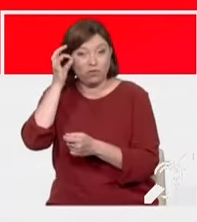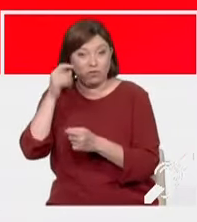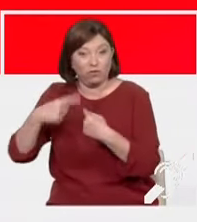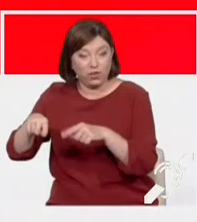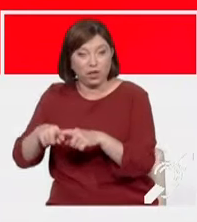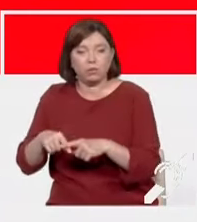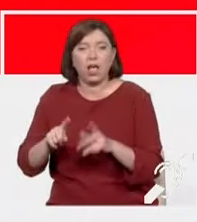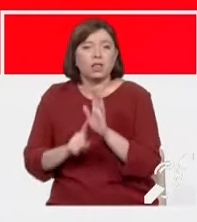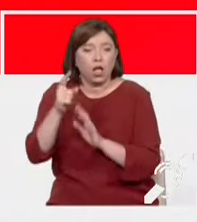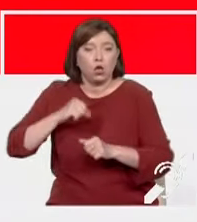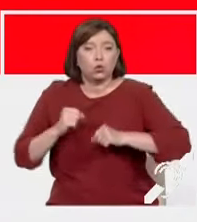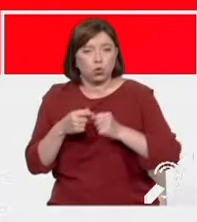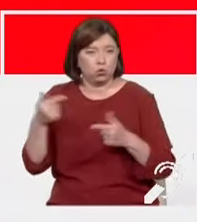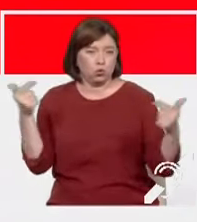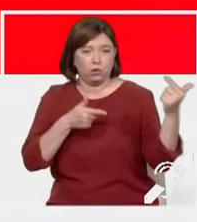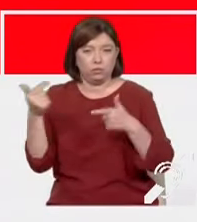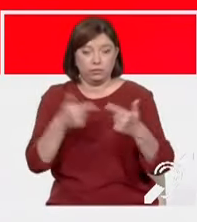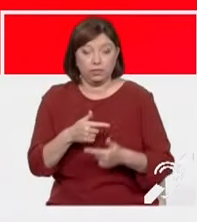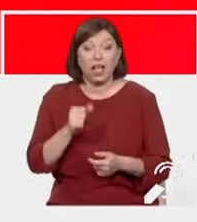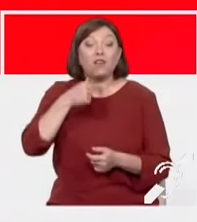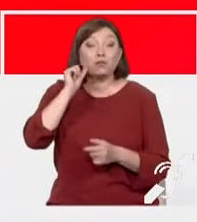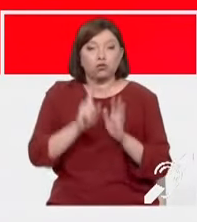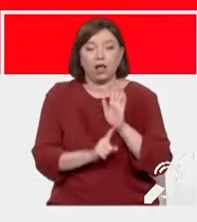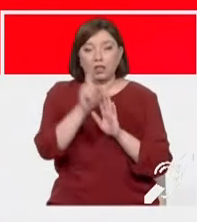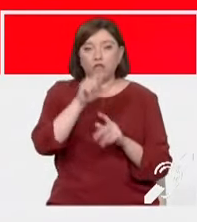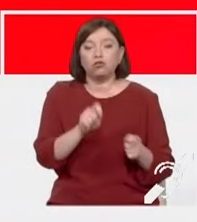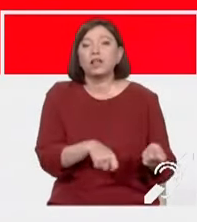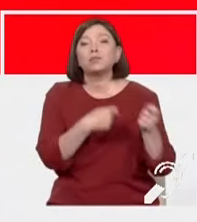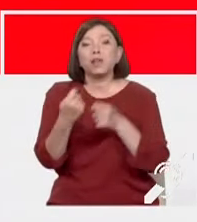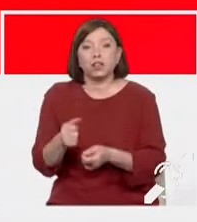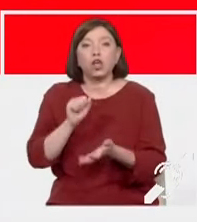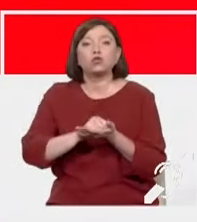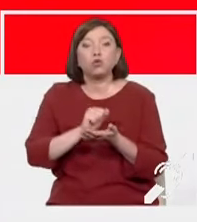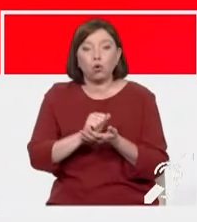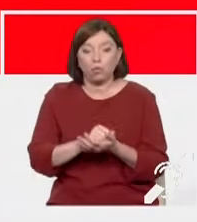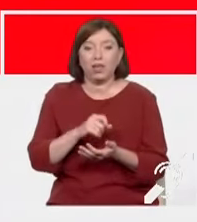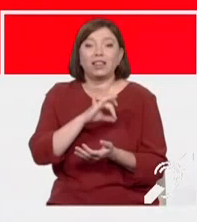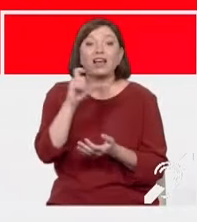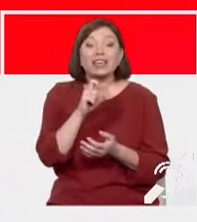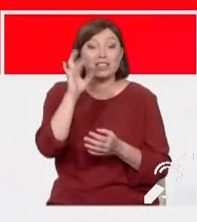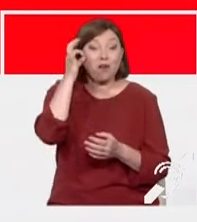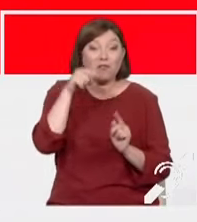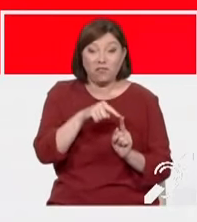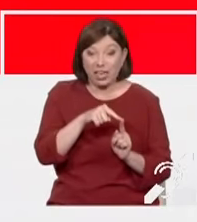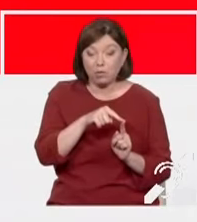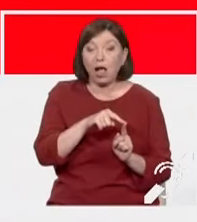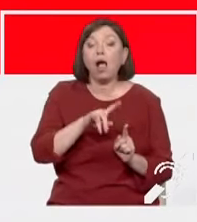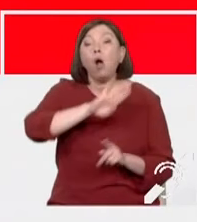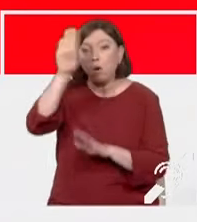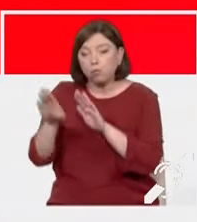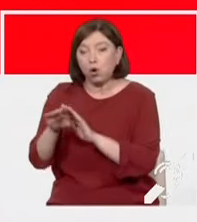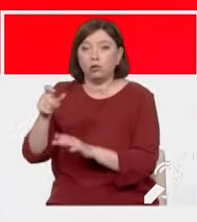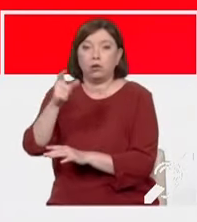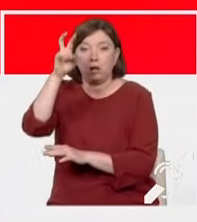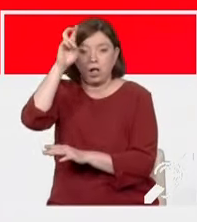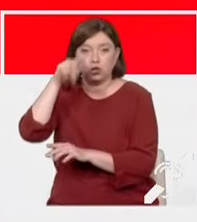și-au aruncat replici dure. Asta după ce ieri a început trecerea autogărilor din Republica Moldova din gestiunea companiei în cea direcției